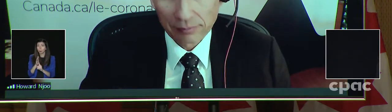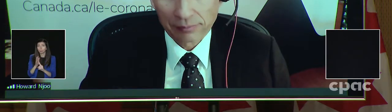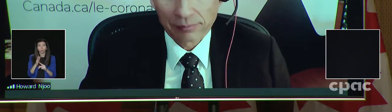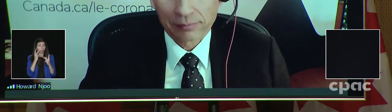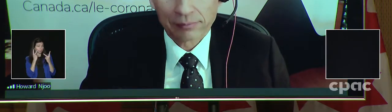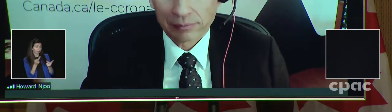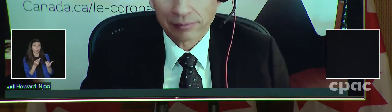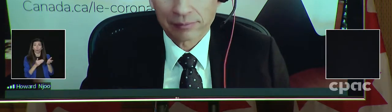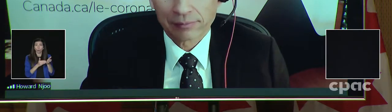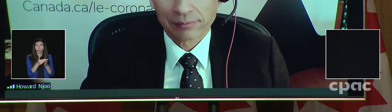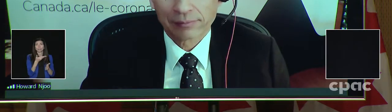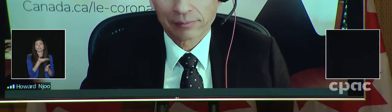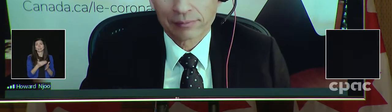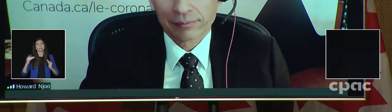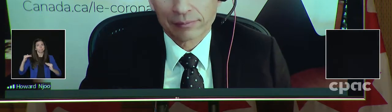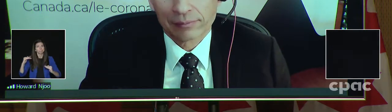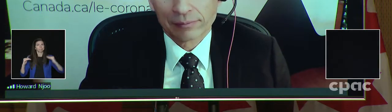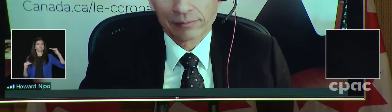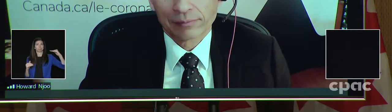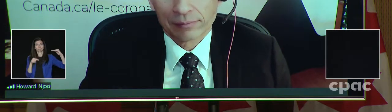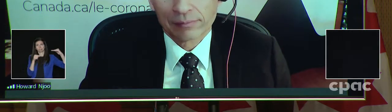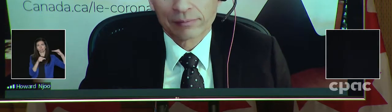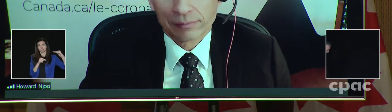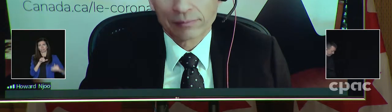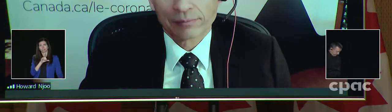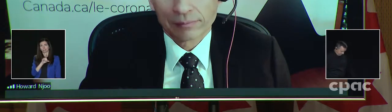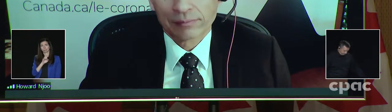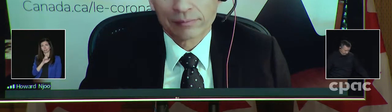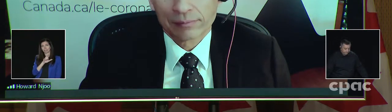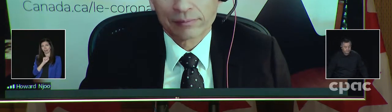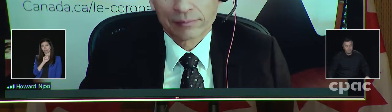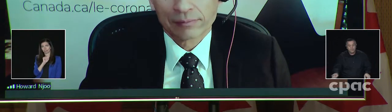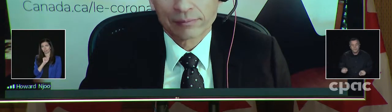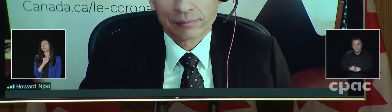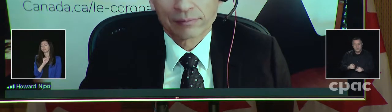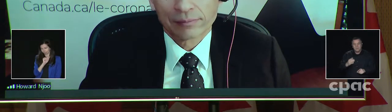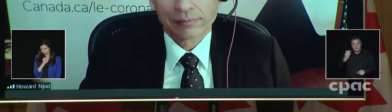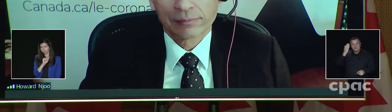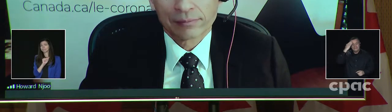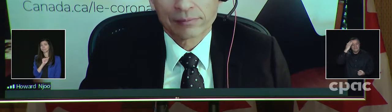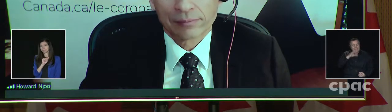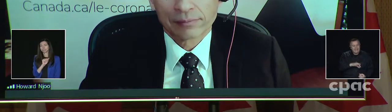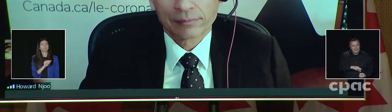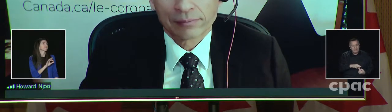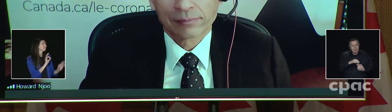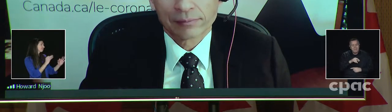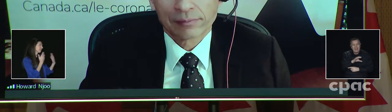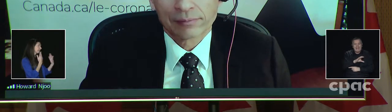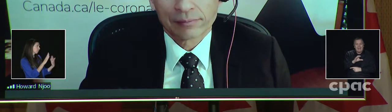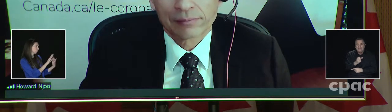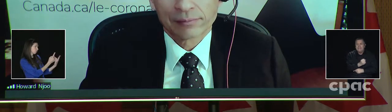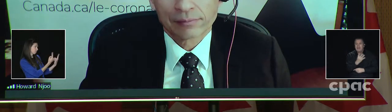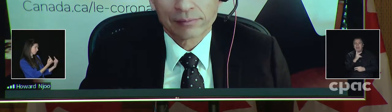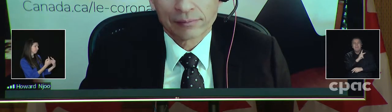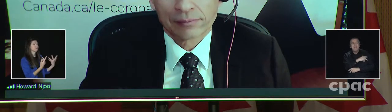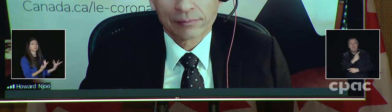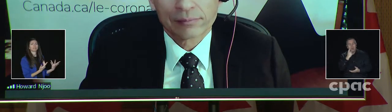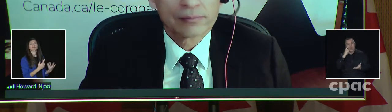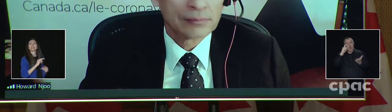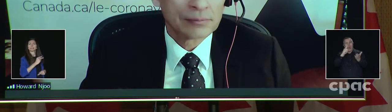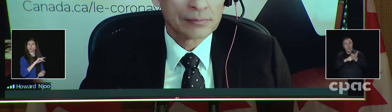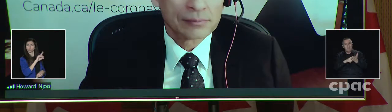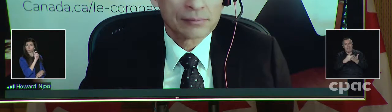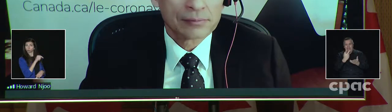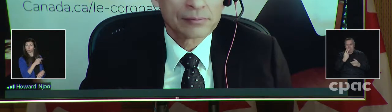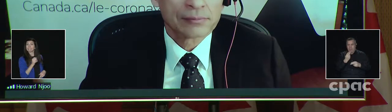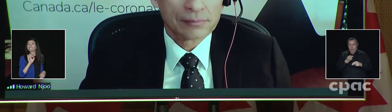Merci. Justement, sur Omicron, je comprends que s'il devient prédominant au Canada, dans certaines provinces, on va remarquer une